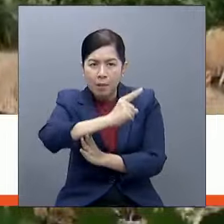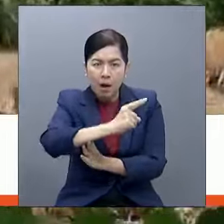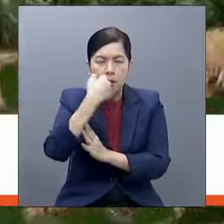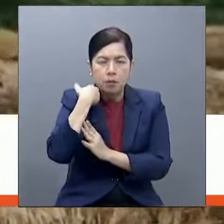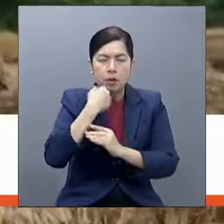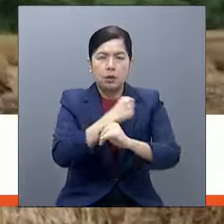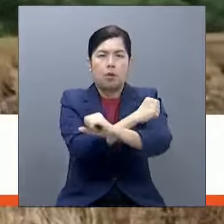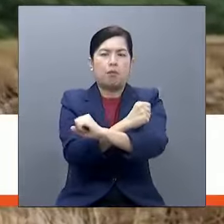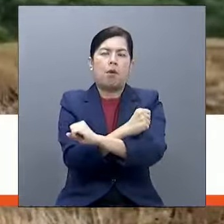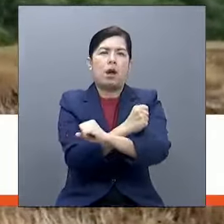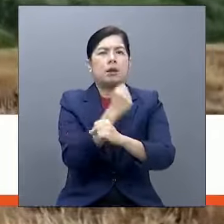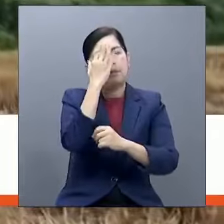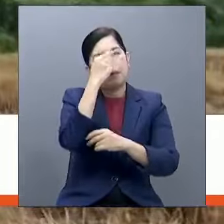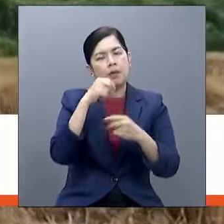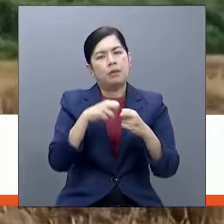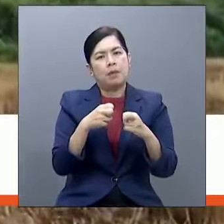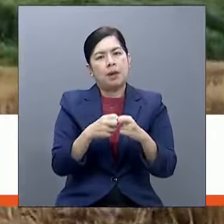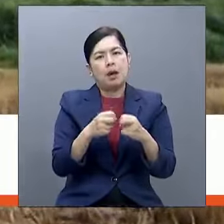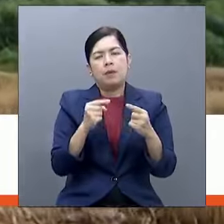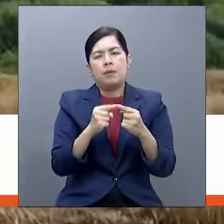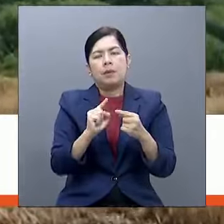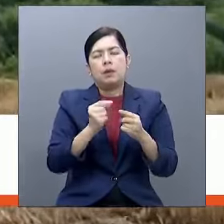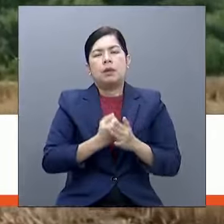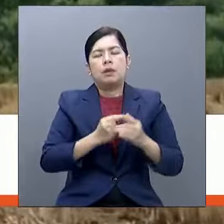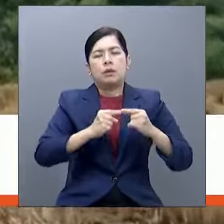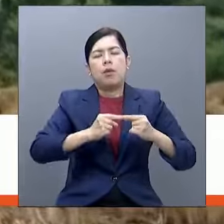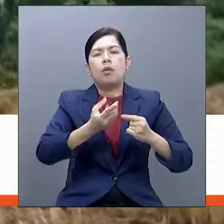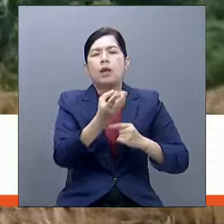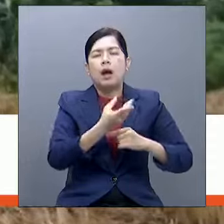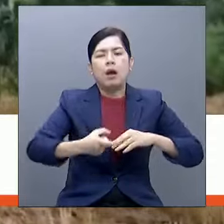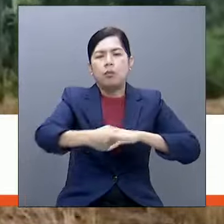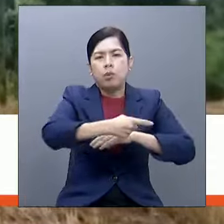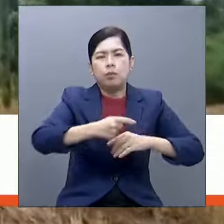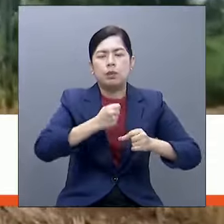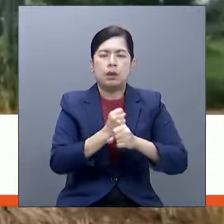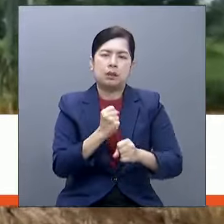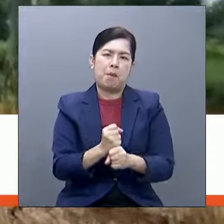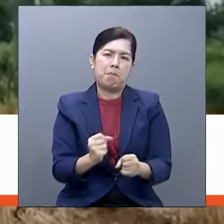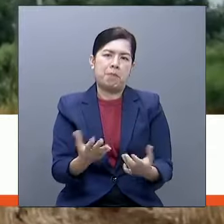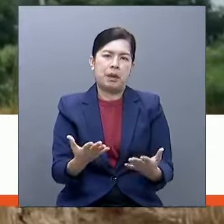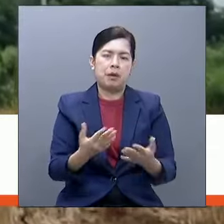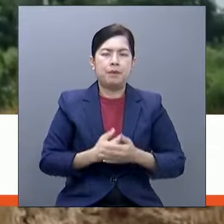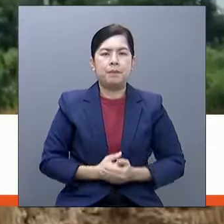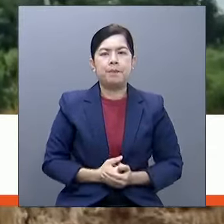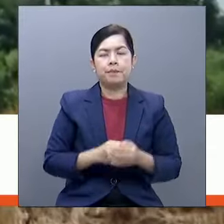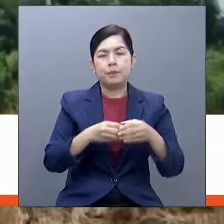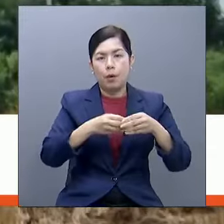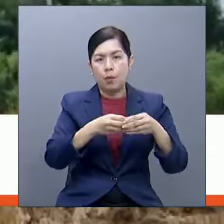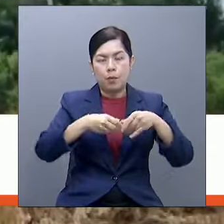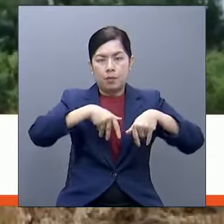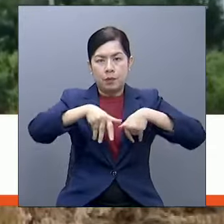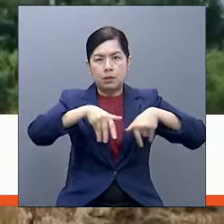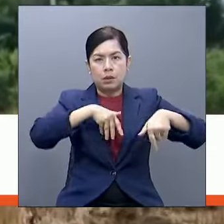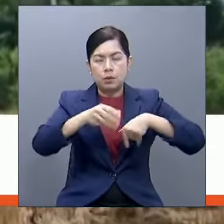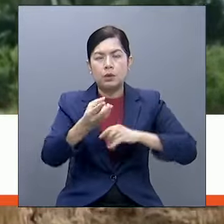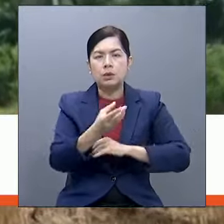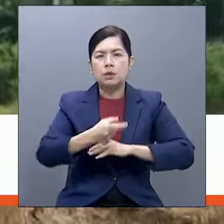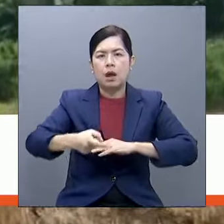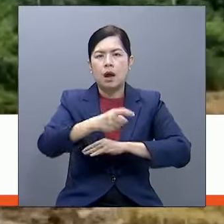ะว่าไม่สามารถไถหว่านได้เหมือนกับทุกปีชาวนาบ้านท่าหลวงบอกว่าที่ผ่านมาเคยเ